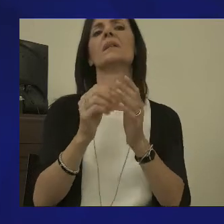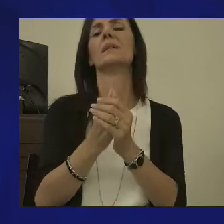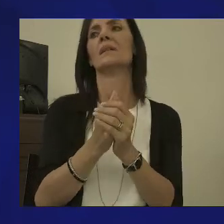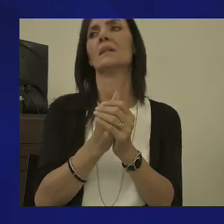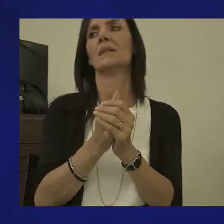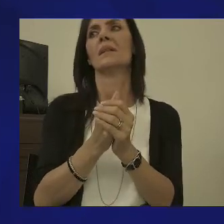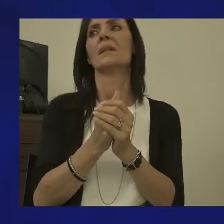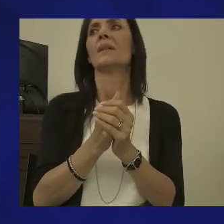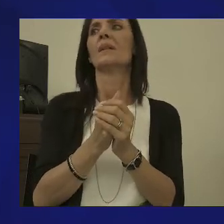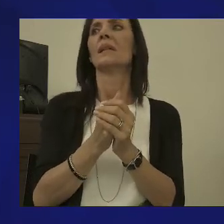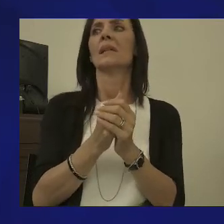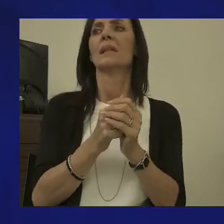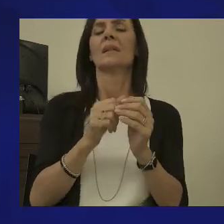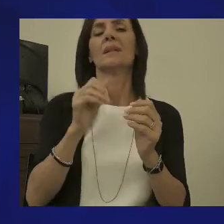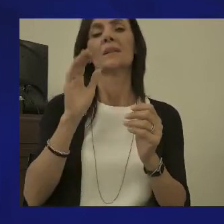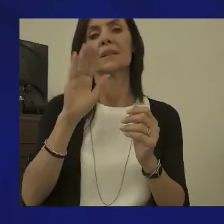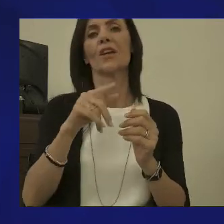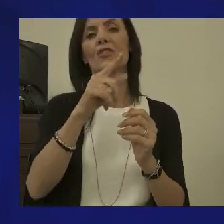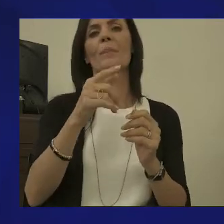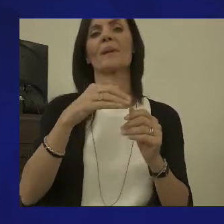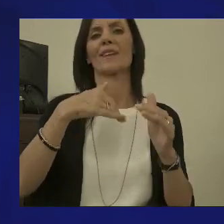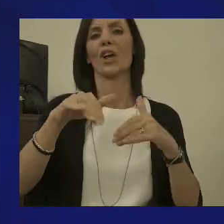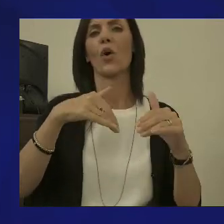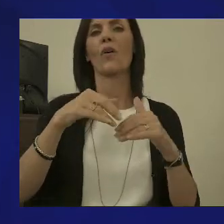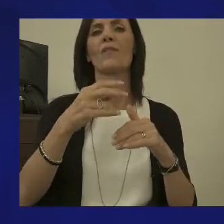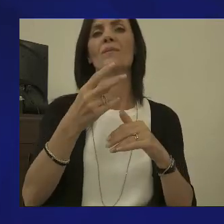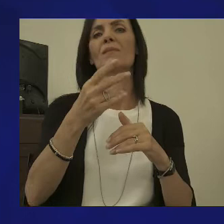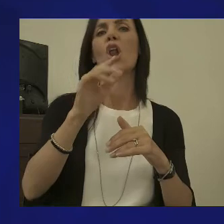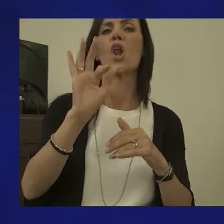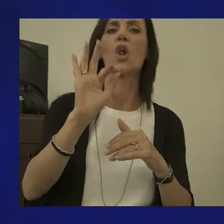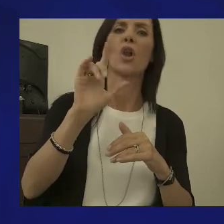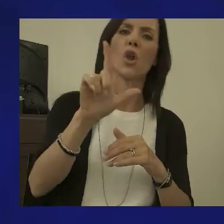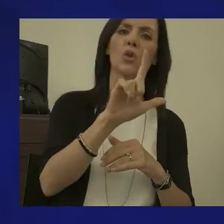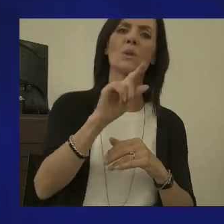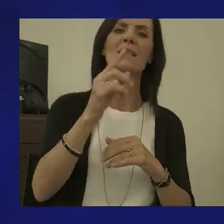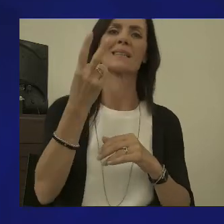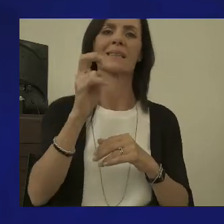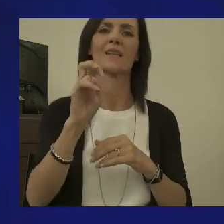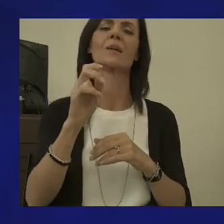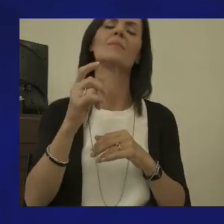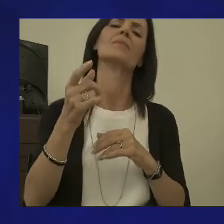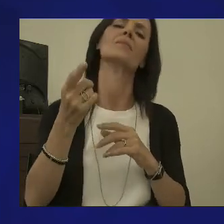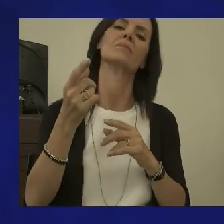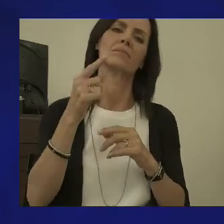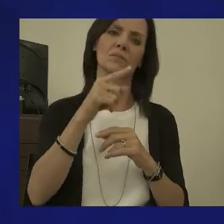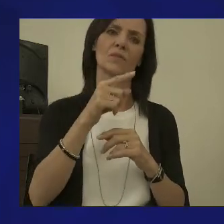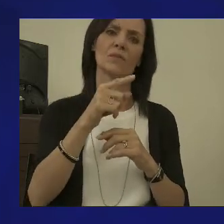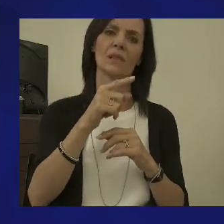4, יש לנו את לוטוס 20 בדרך, יש לוטוס 7 בדרך, שאנחנו דנים בו. נבנה